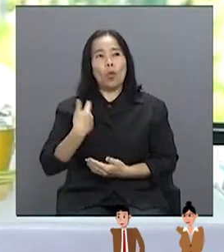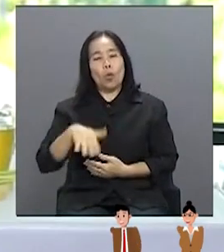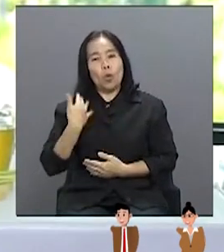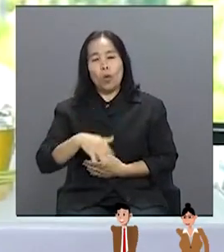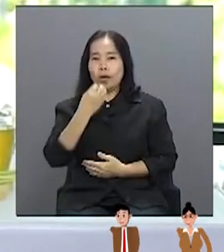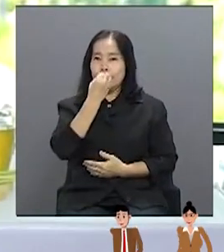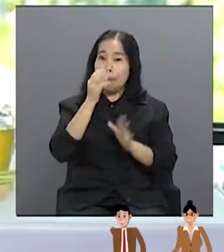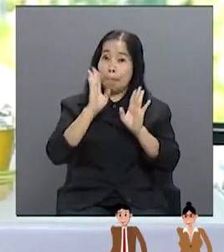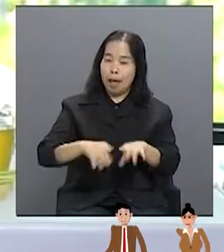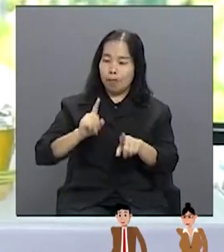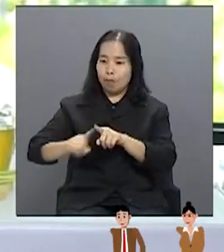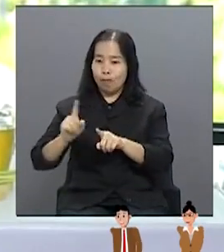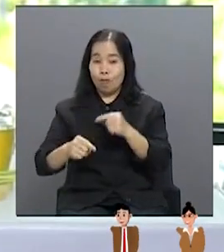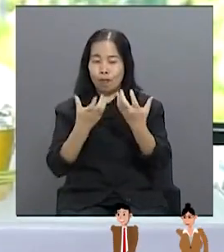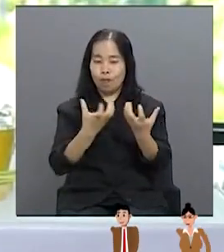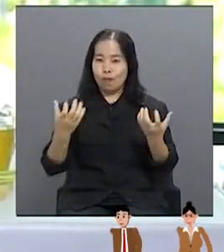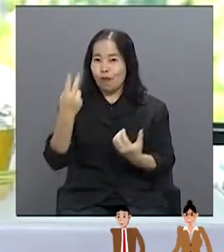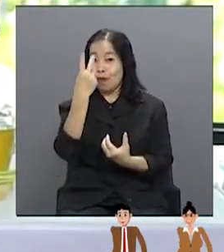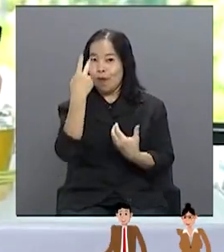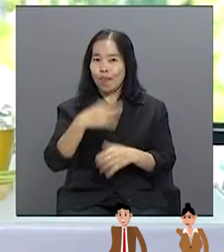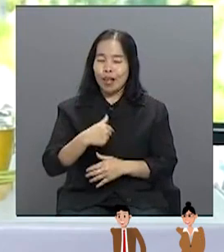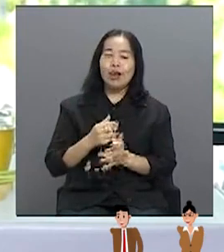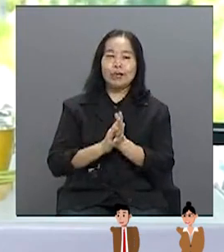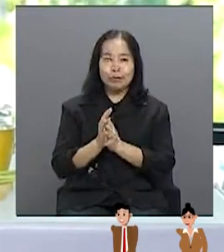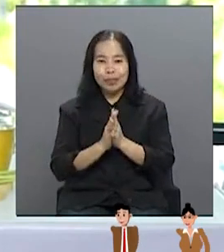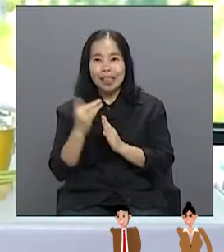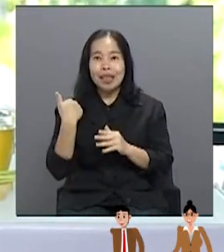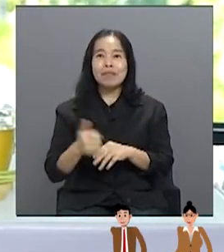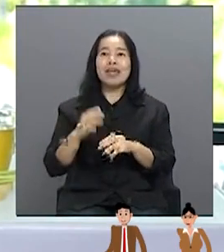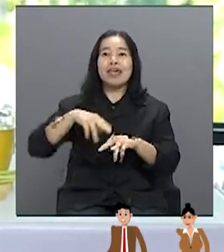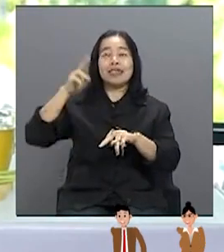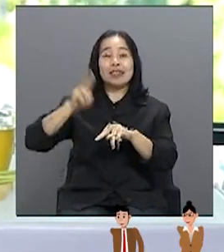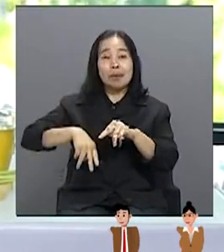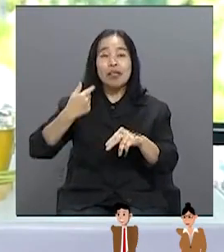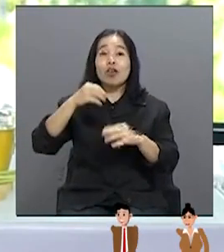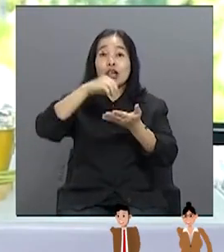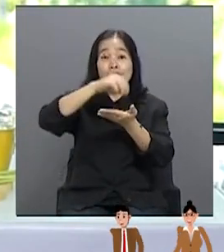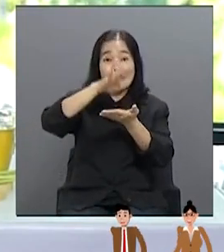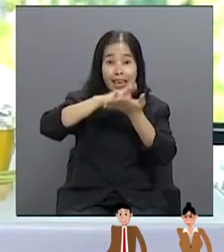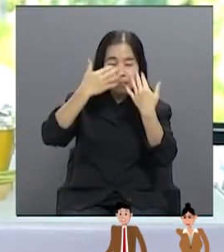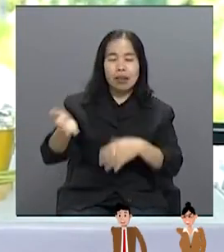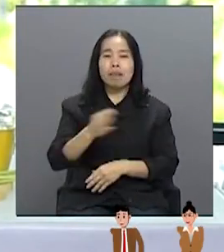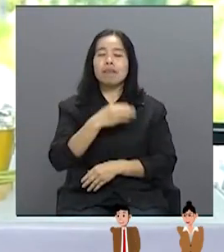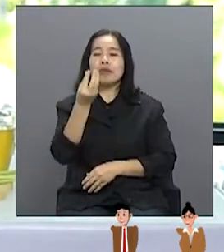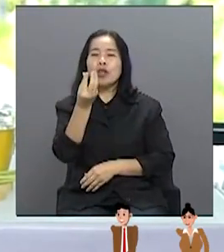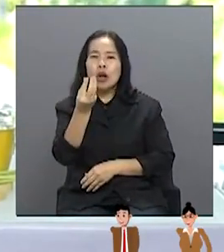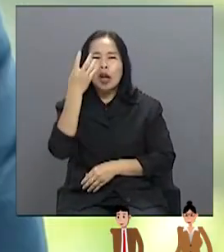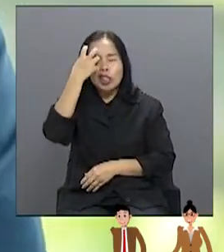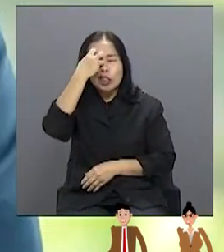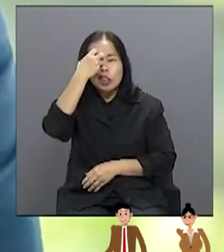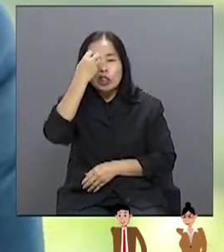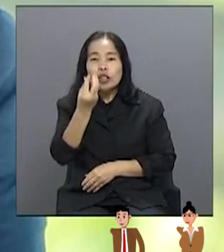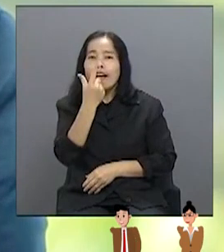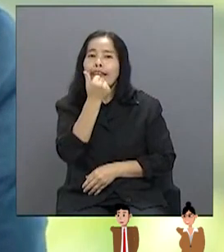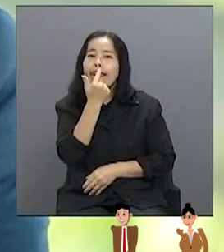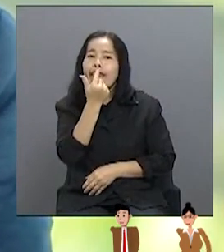ได้สองเมนูแล้วก็กินกับเครื่องดื่มอย่างที่อาจารย์บอกครับนอกจากกระเทียมแล้วหอมหอมแดงนะครับตัวนี้เองเนี่ยมีคุณสมบัติต้